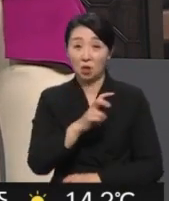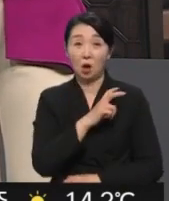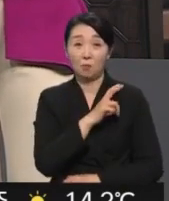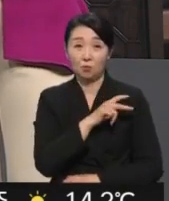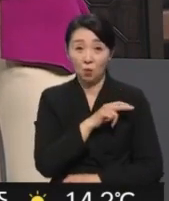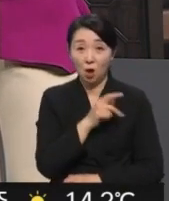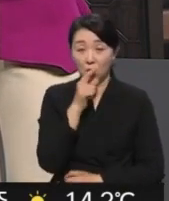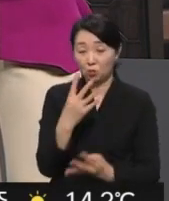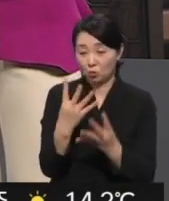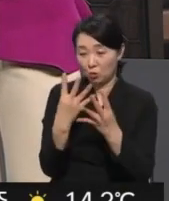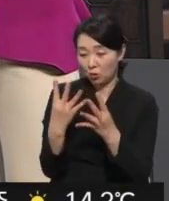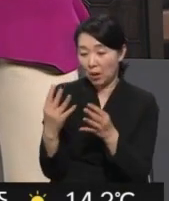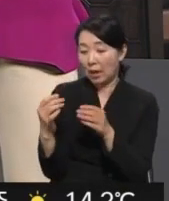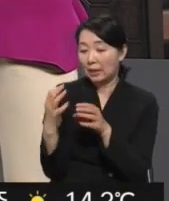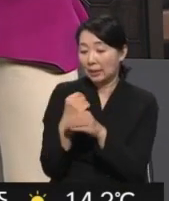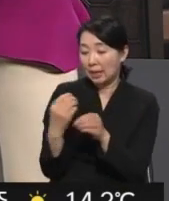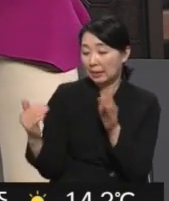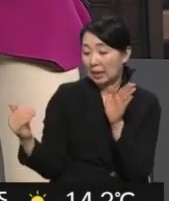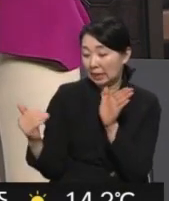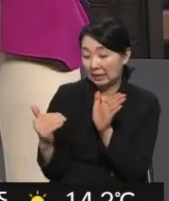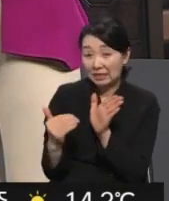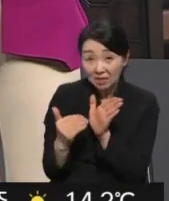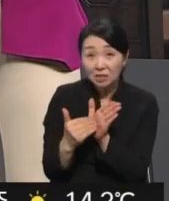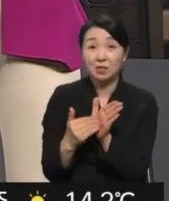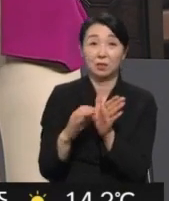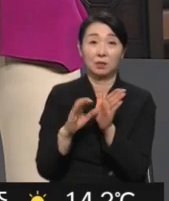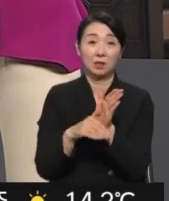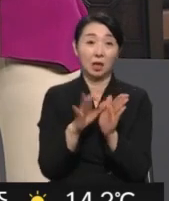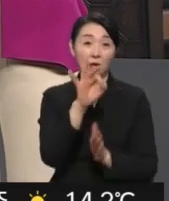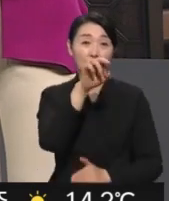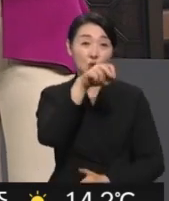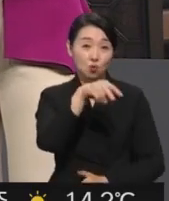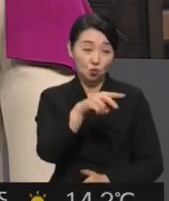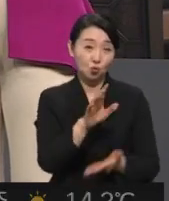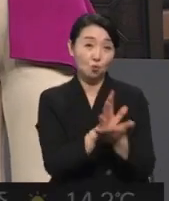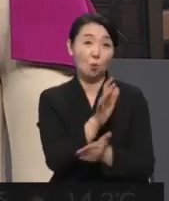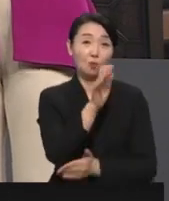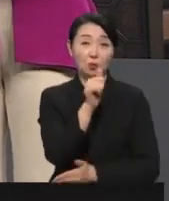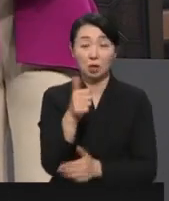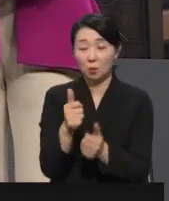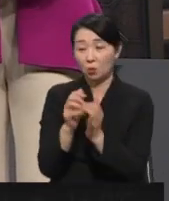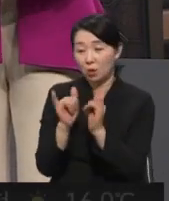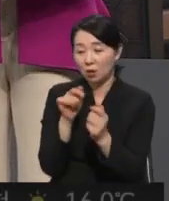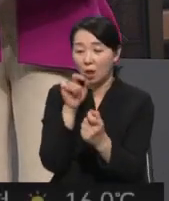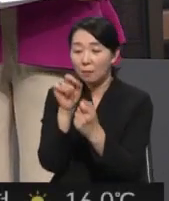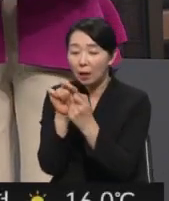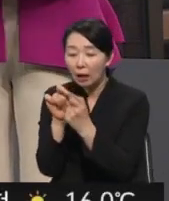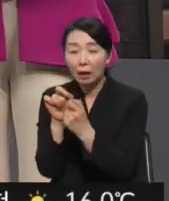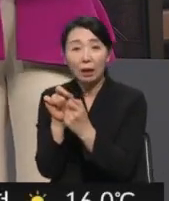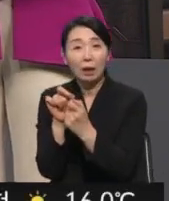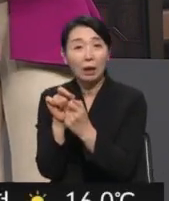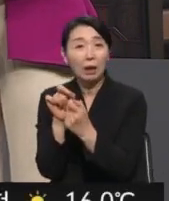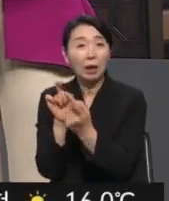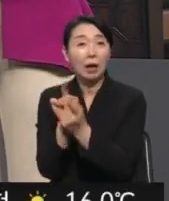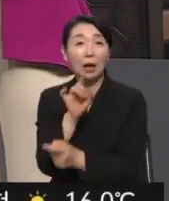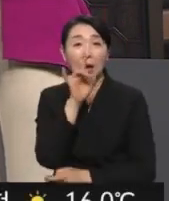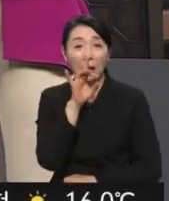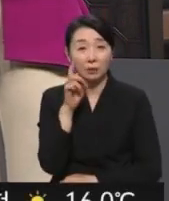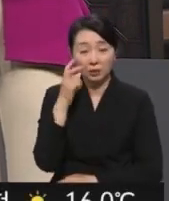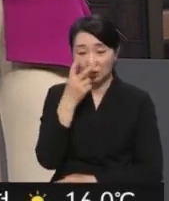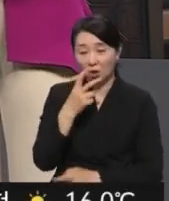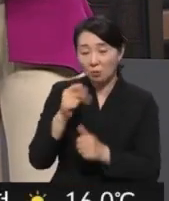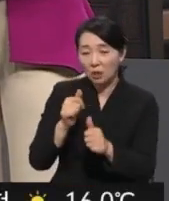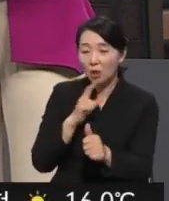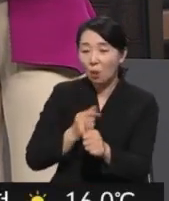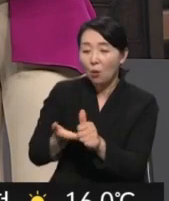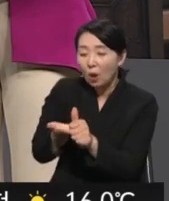앞두고 지난주 금요일부터 어제까지 유 전 본부장과 변호인이 접촉이 잘 안 되더라라면서 검찰이 지금 회유하고